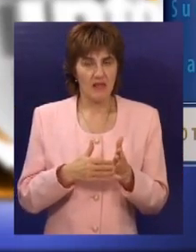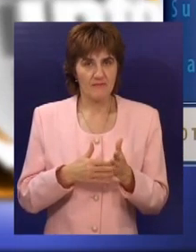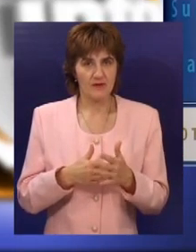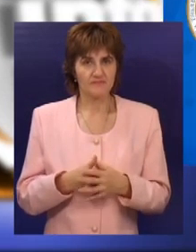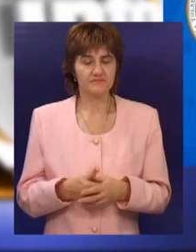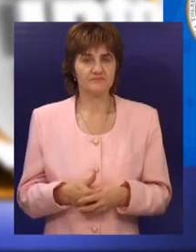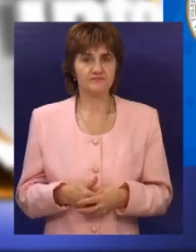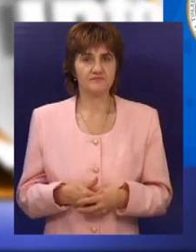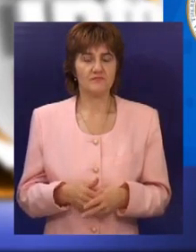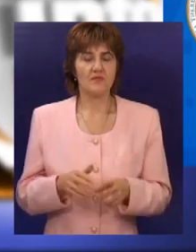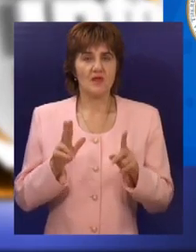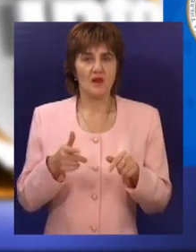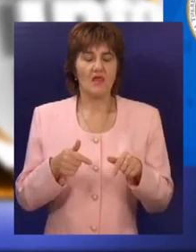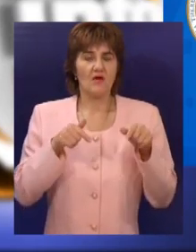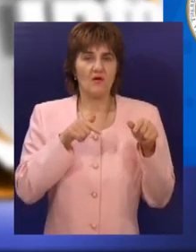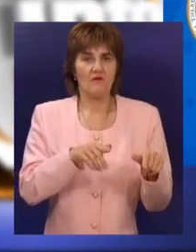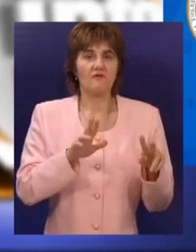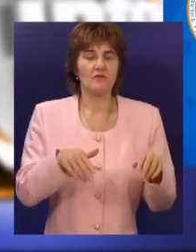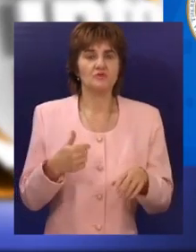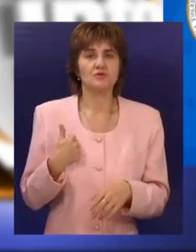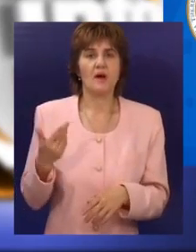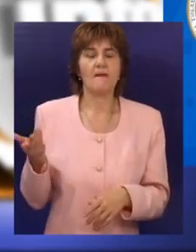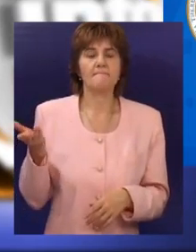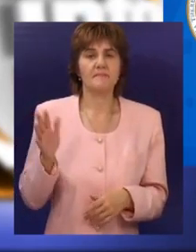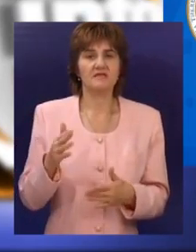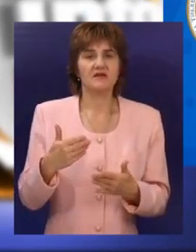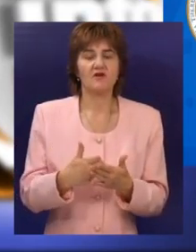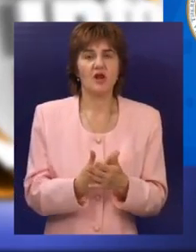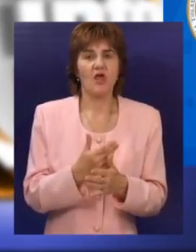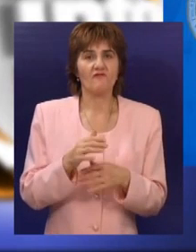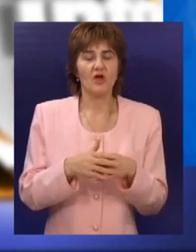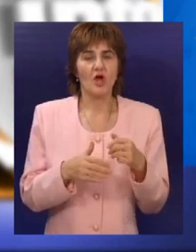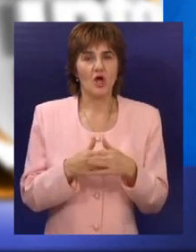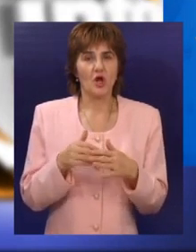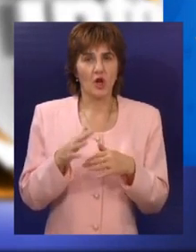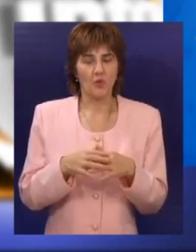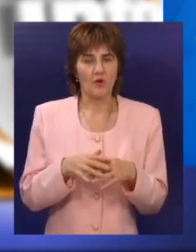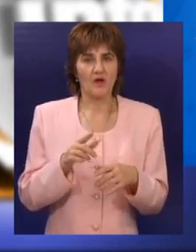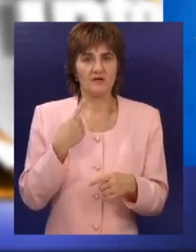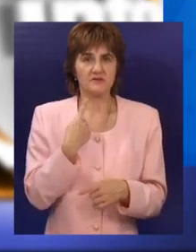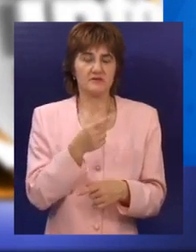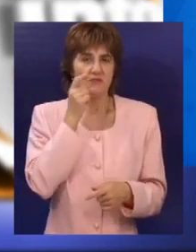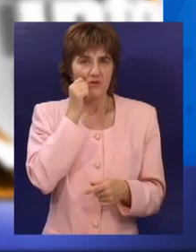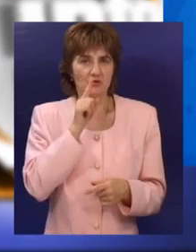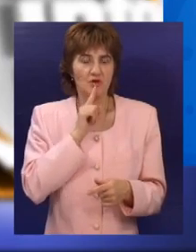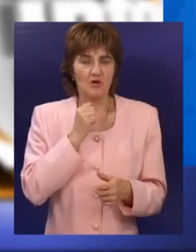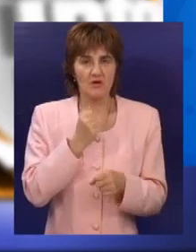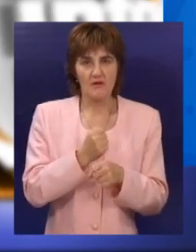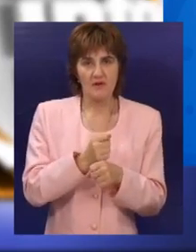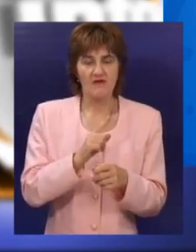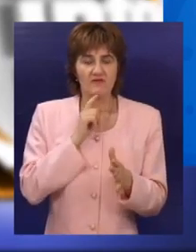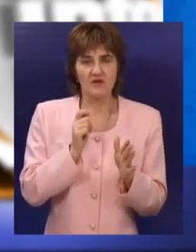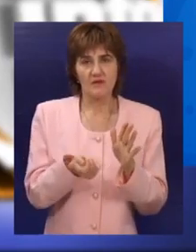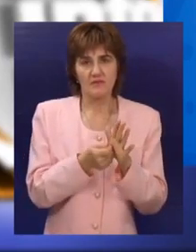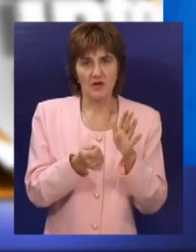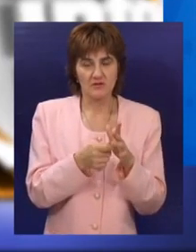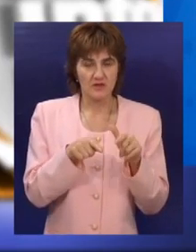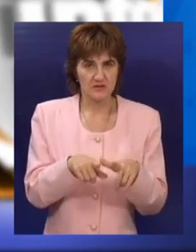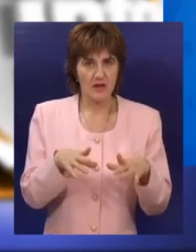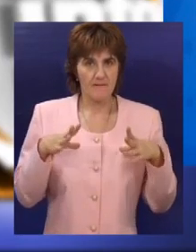da bude. Na Winterfestu mogu se predstaviti najnovije rukotvorine i dela narodne i primijenjenih umjetnosti koji se uklapaju